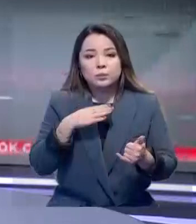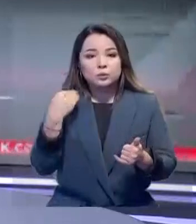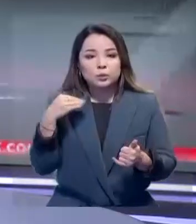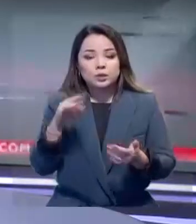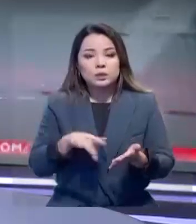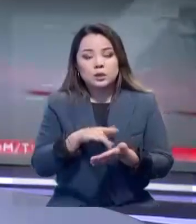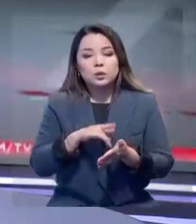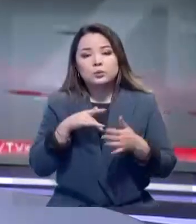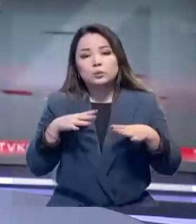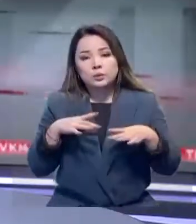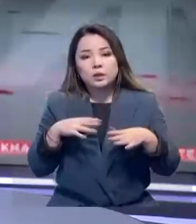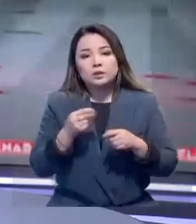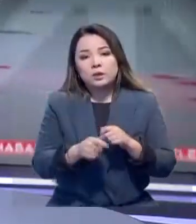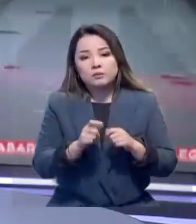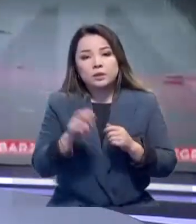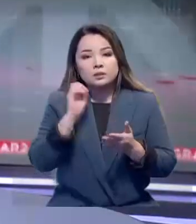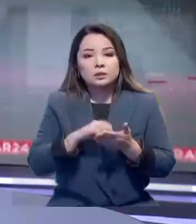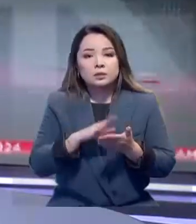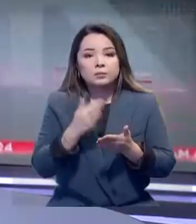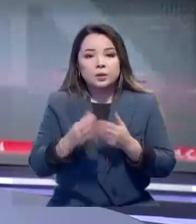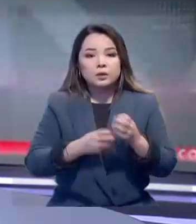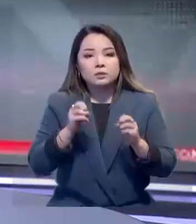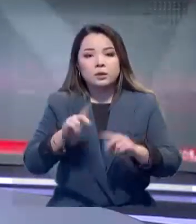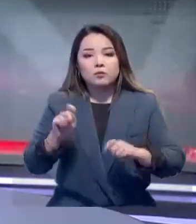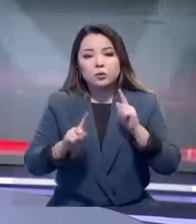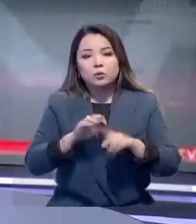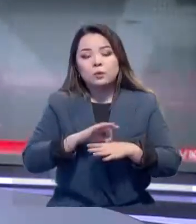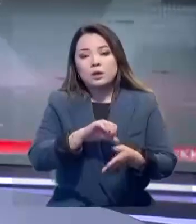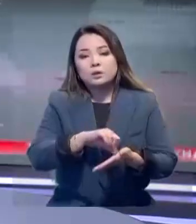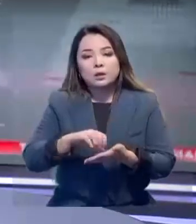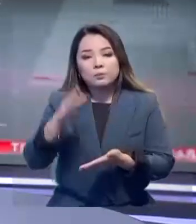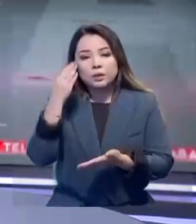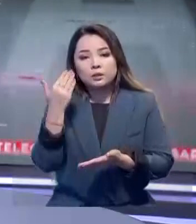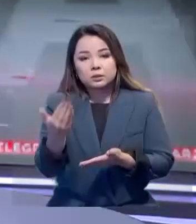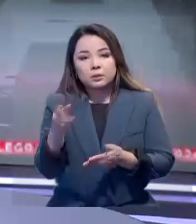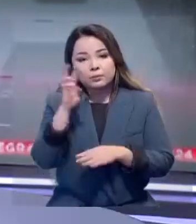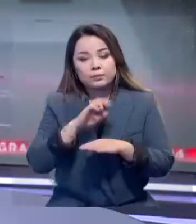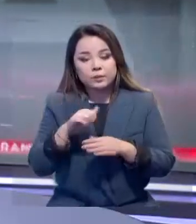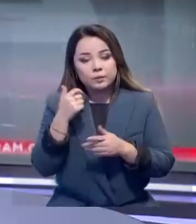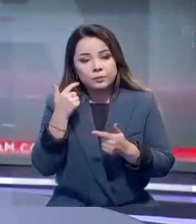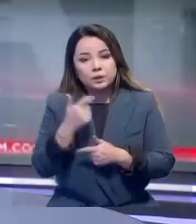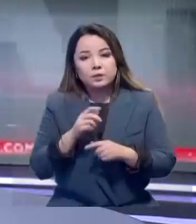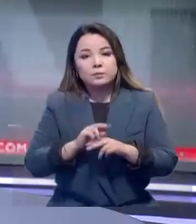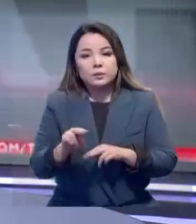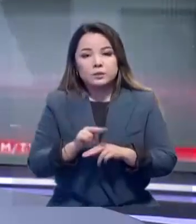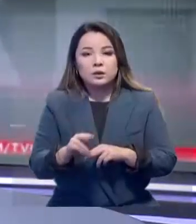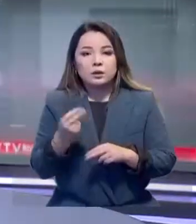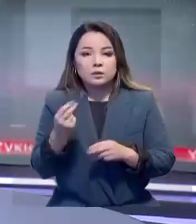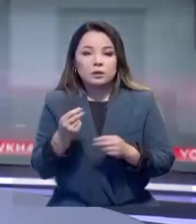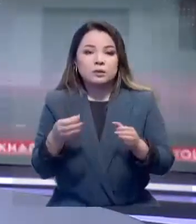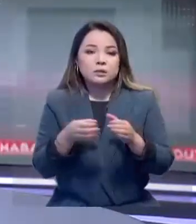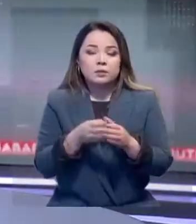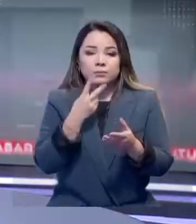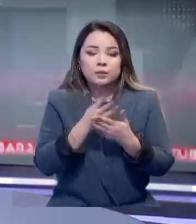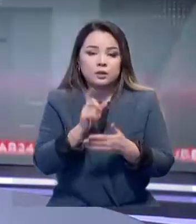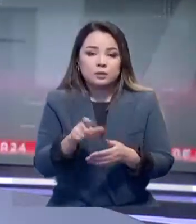жатқан туризм, инвестиция, цифрландыру атты халықаралық форумға қатысушылардың пікірі. Білім беру мен адами капиталды дамыту жөніндегі